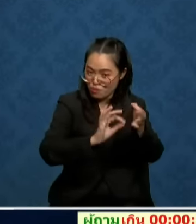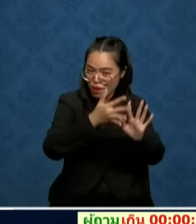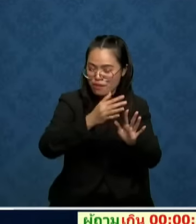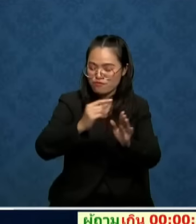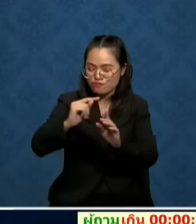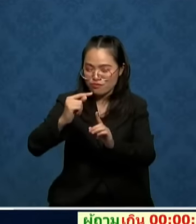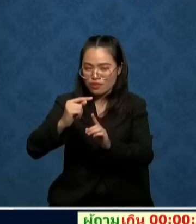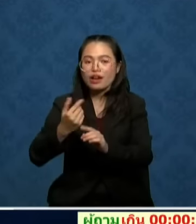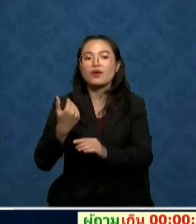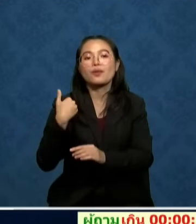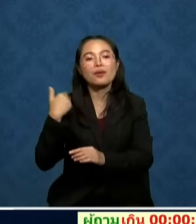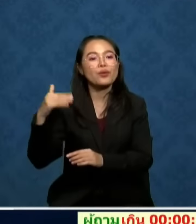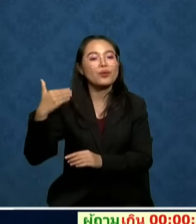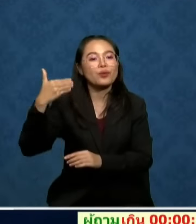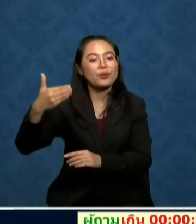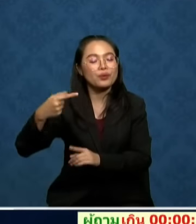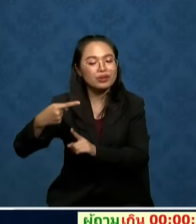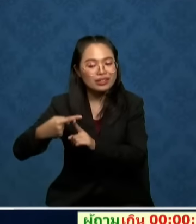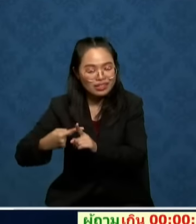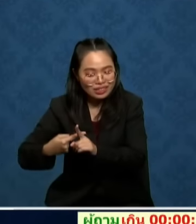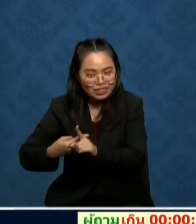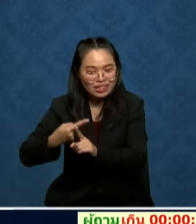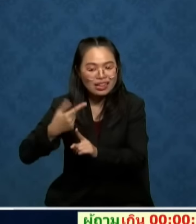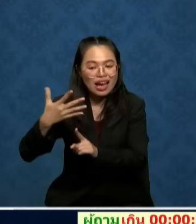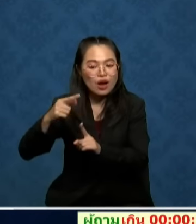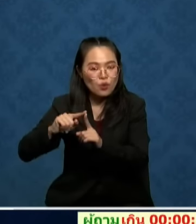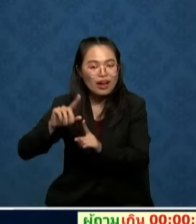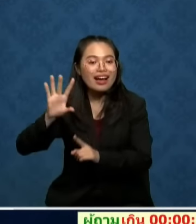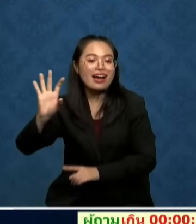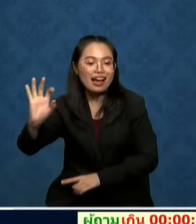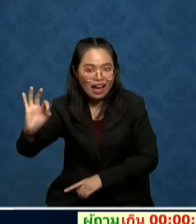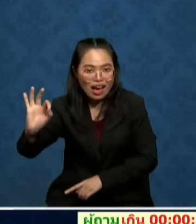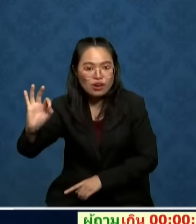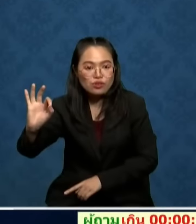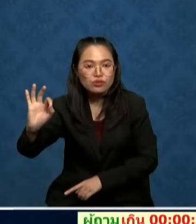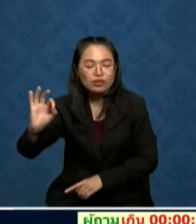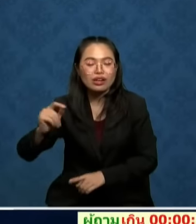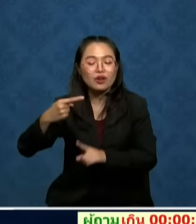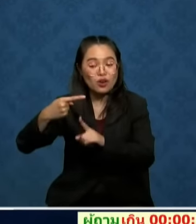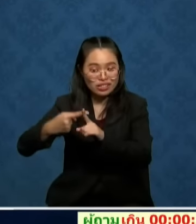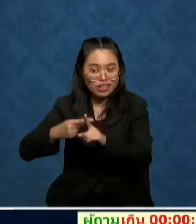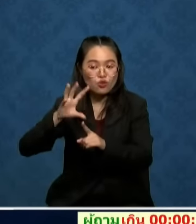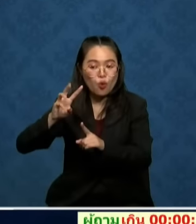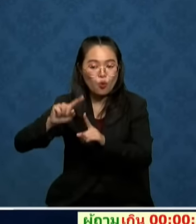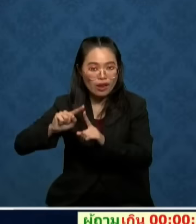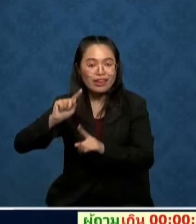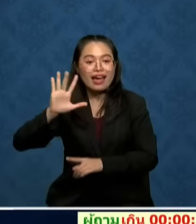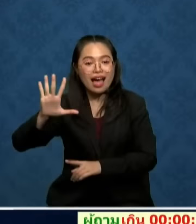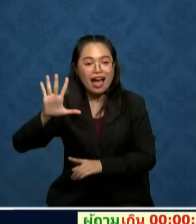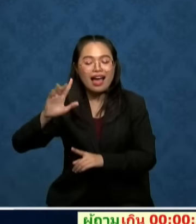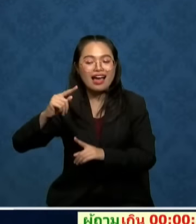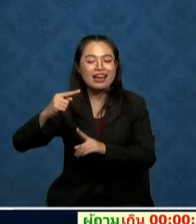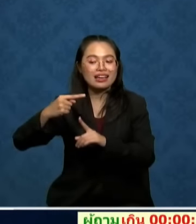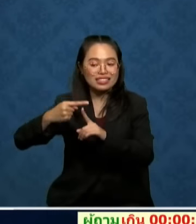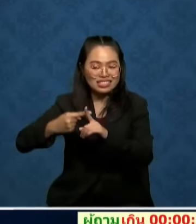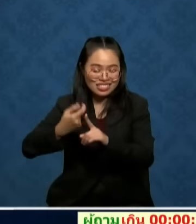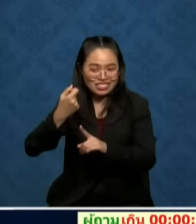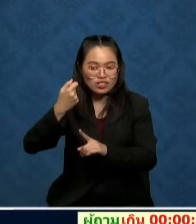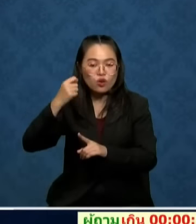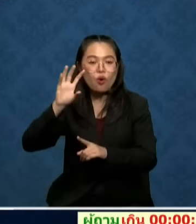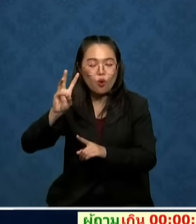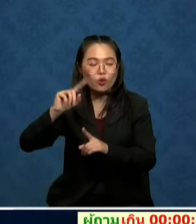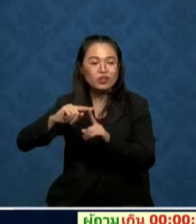ถึงเรื่องของ9พฤษภานะคะจนมาถึงวันที่5มิถุนายนนะคะแล้วก็มาวันที่11มิถุนายนที่ท่านน